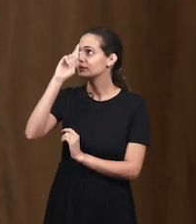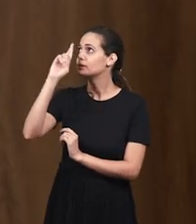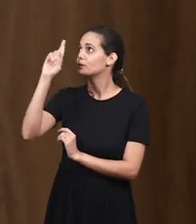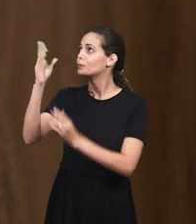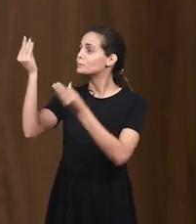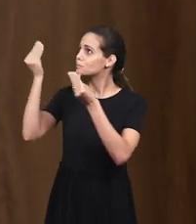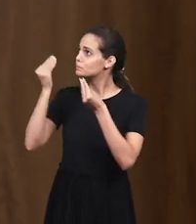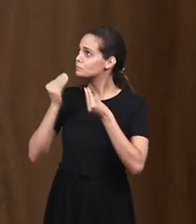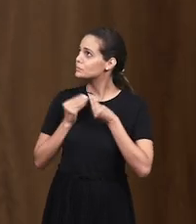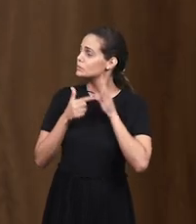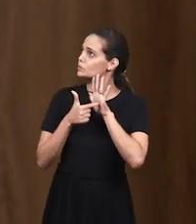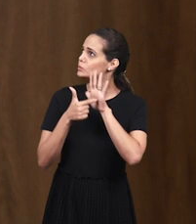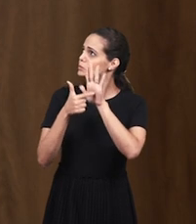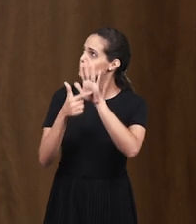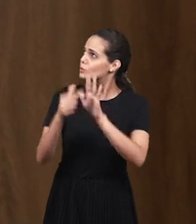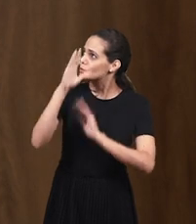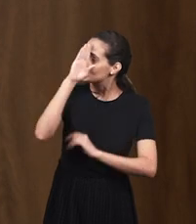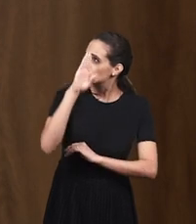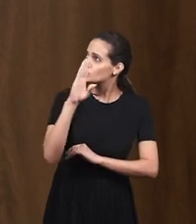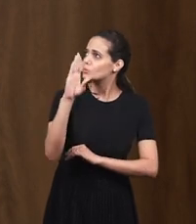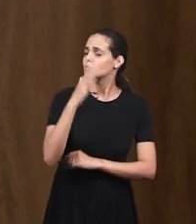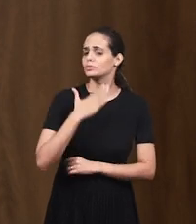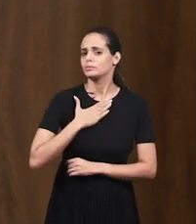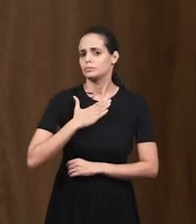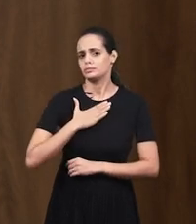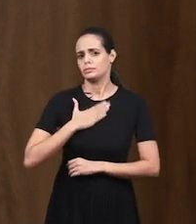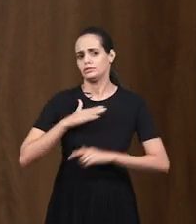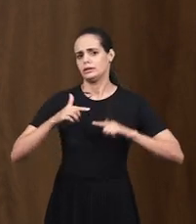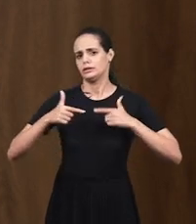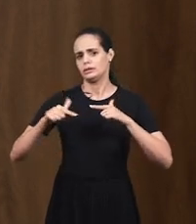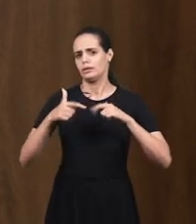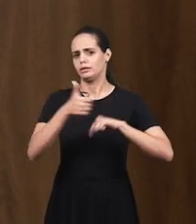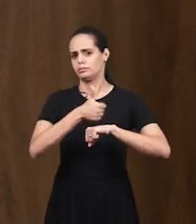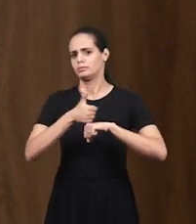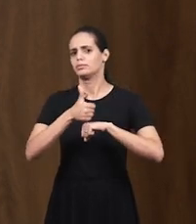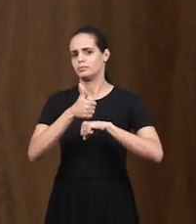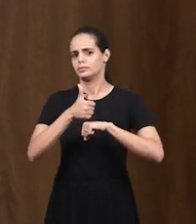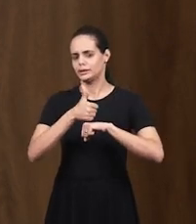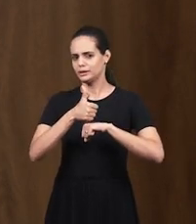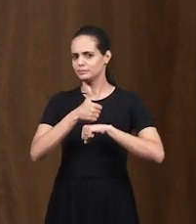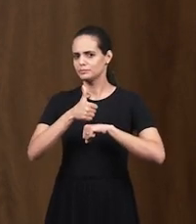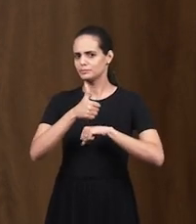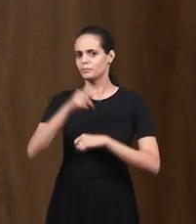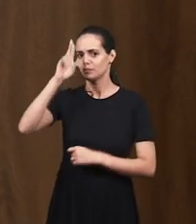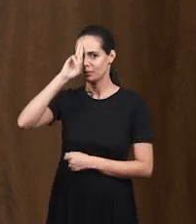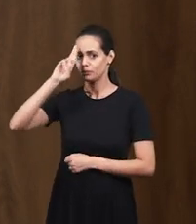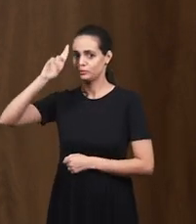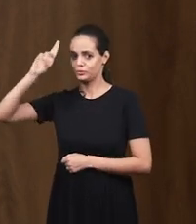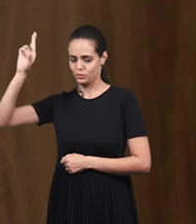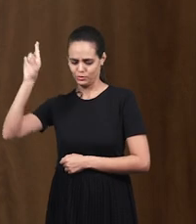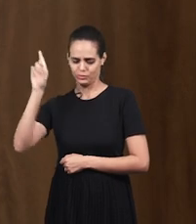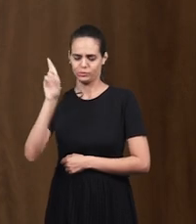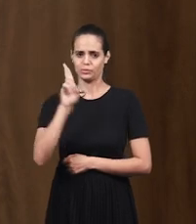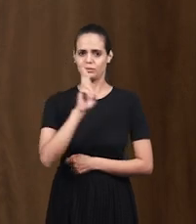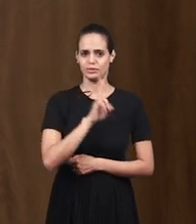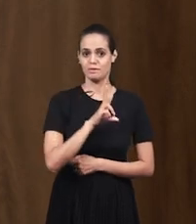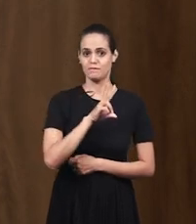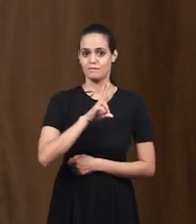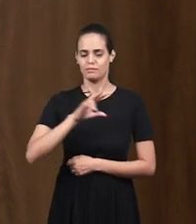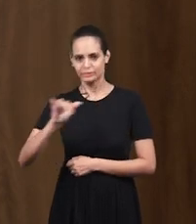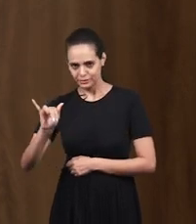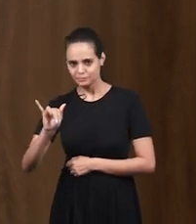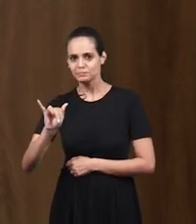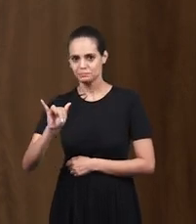из-за проблем... И он начал молиться: «Господь, дай мне направление в профессиональной жизни». И Бог услышал тебя, и Он